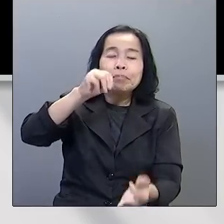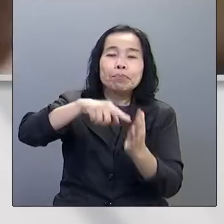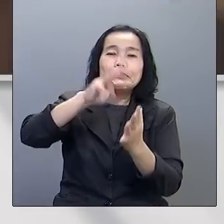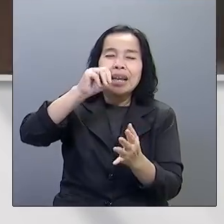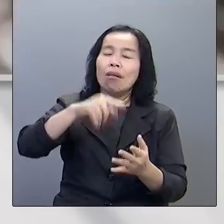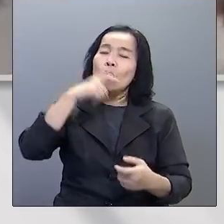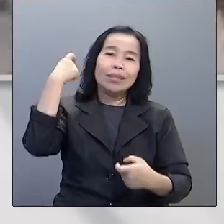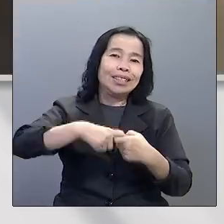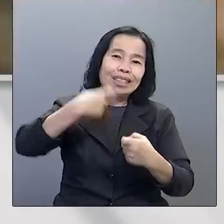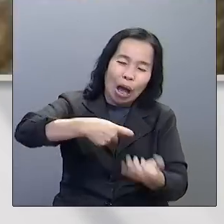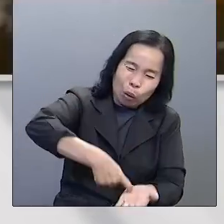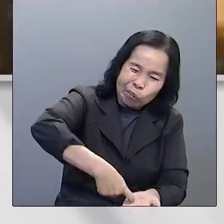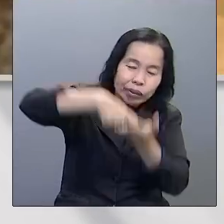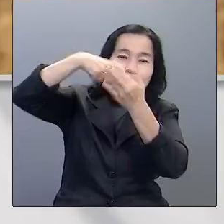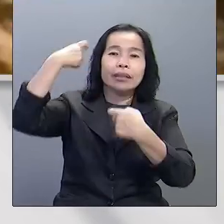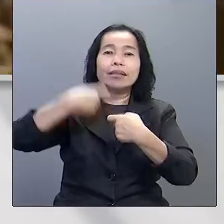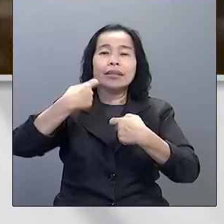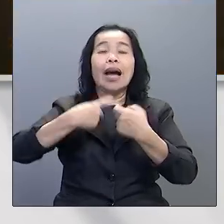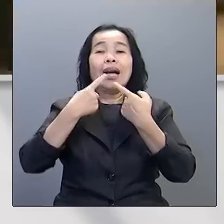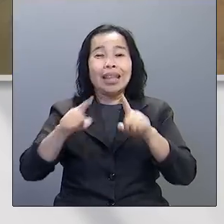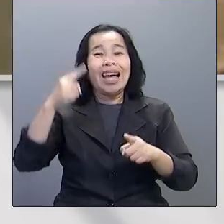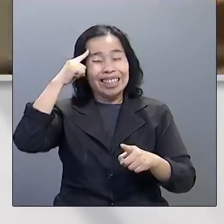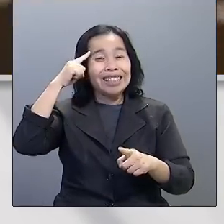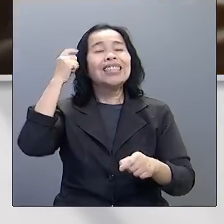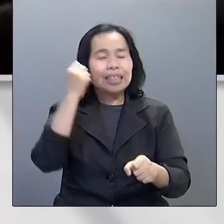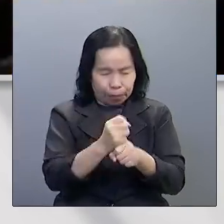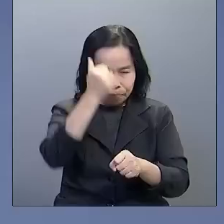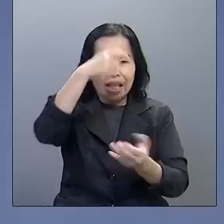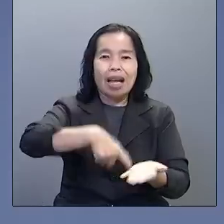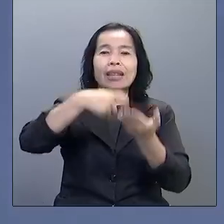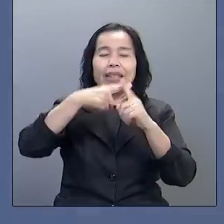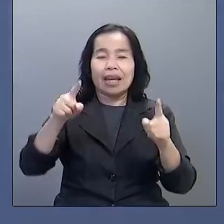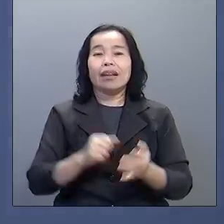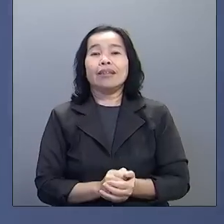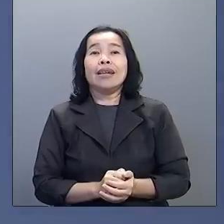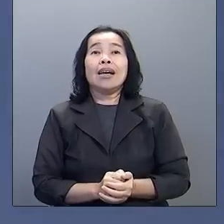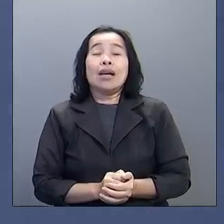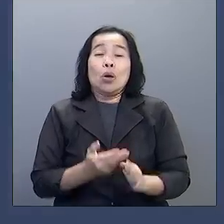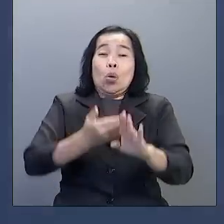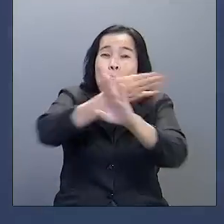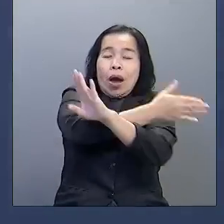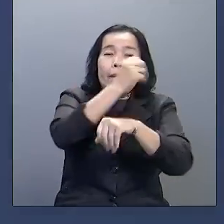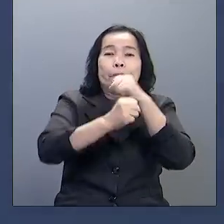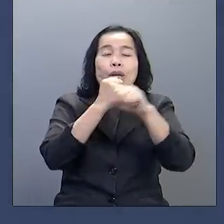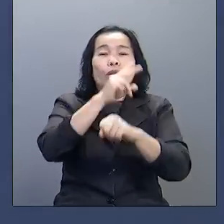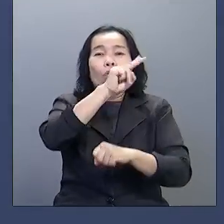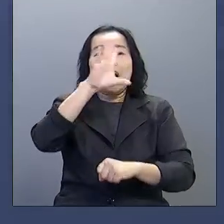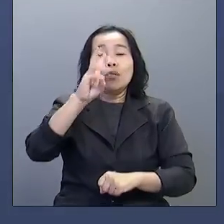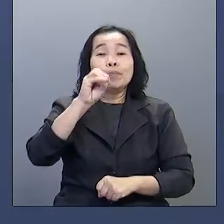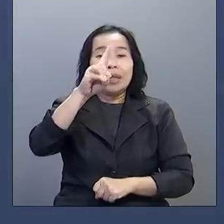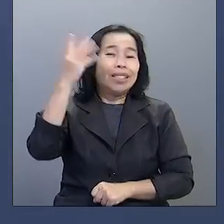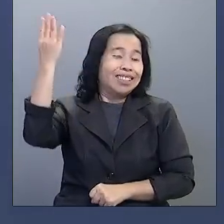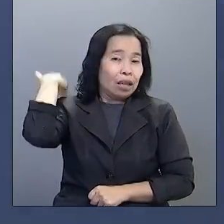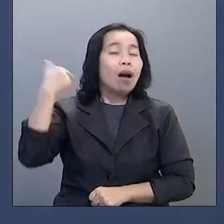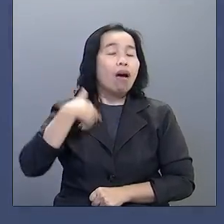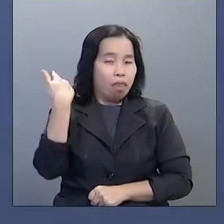เรื่องง่ายที่จะกู้แต่ว่าก็ไม่ใช่ว่าจะทำไม่ได้เสียสิ้นเชิงนะคะย้อนกลับไปปี2561ตอนนั้นเคย